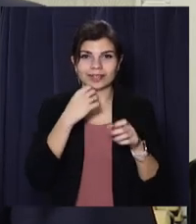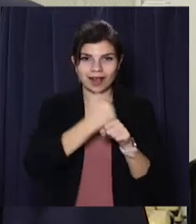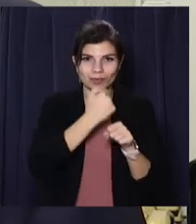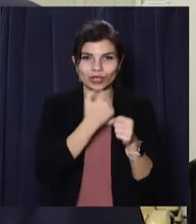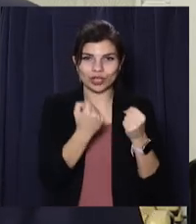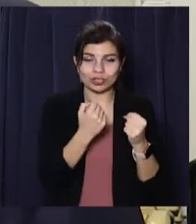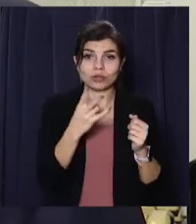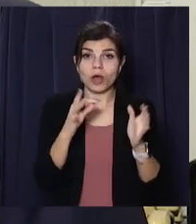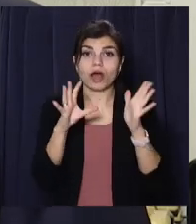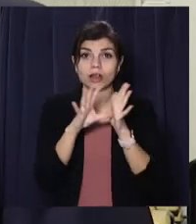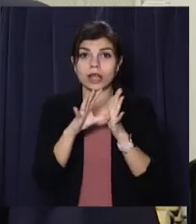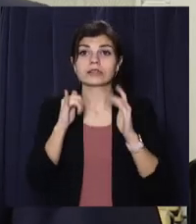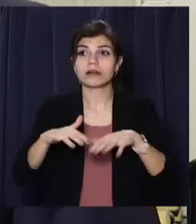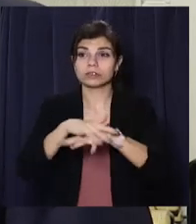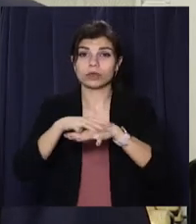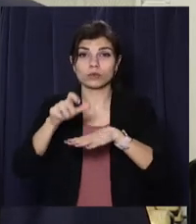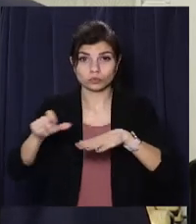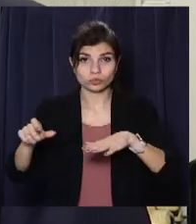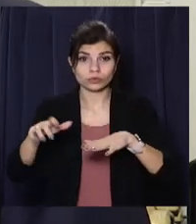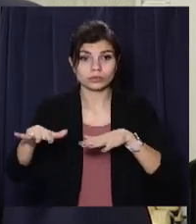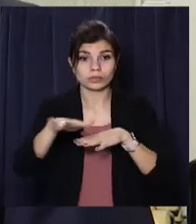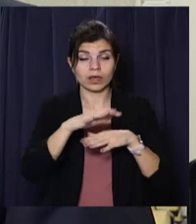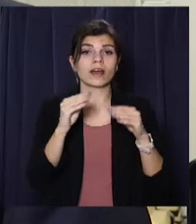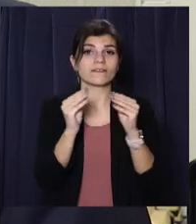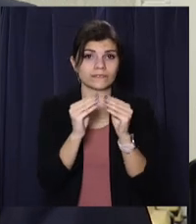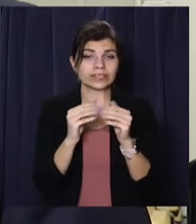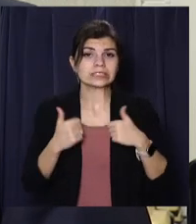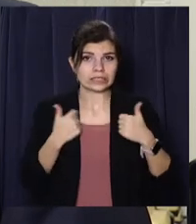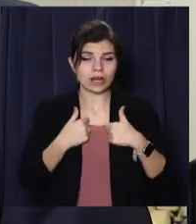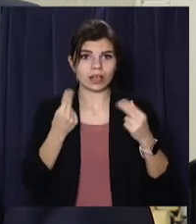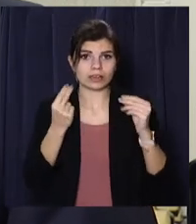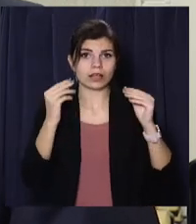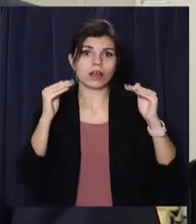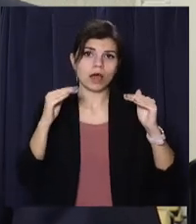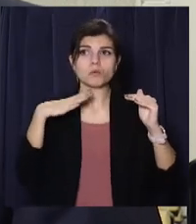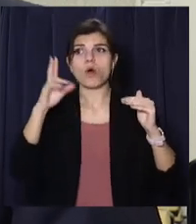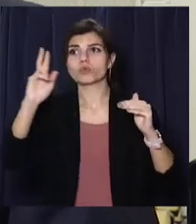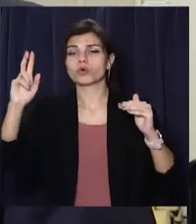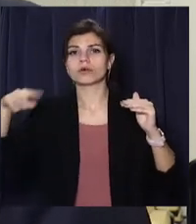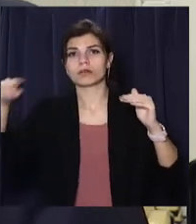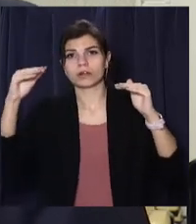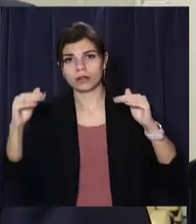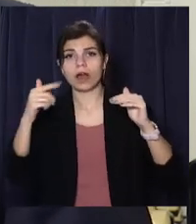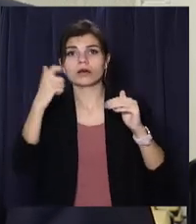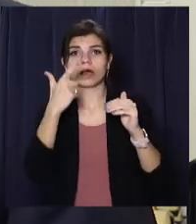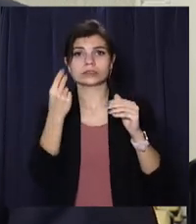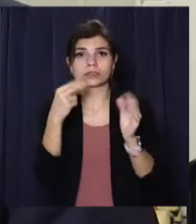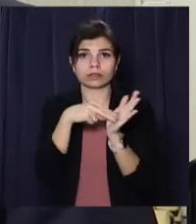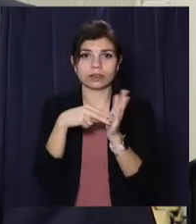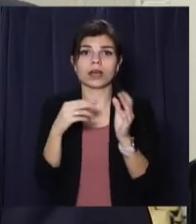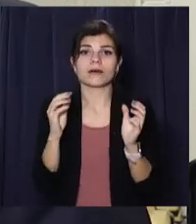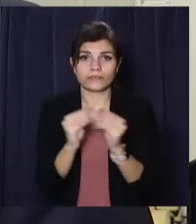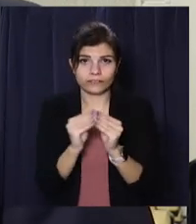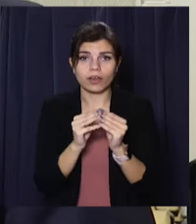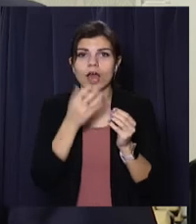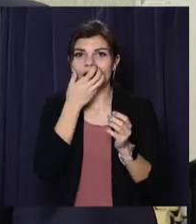ціни на електроенергію для населення втримані на цьому ж рівні, а для окремих категорій знижені. Ціни на газ збережені, ціни на тепло